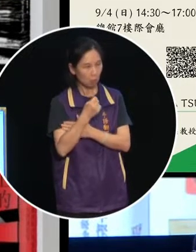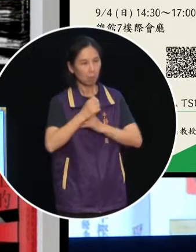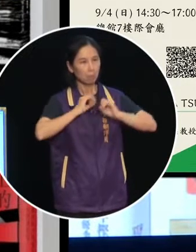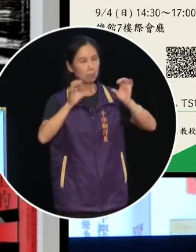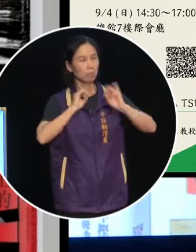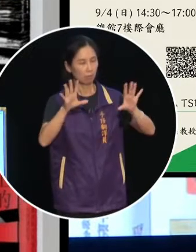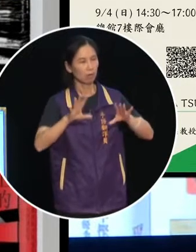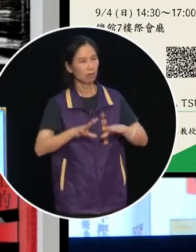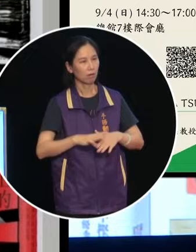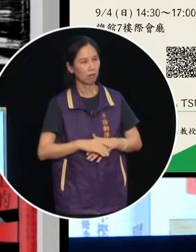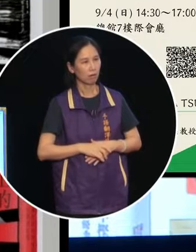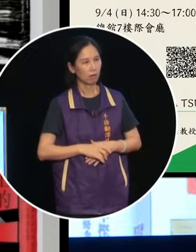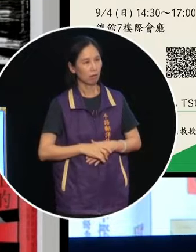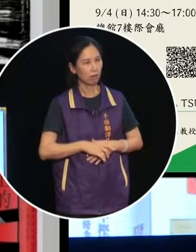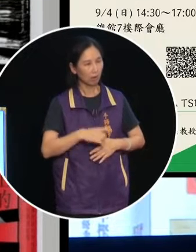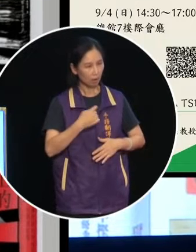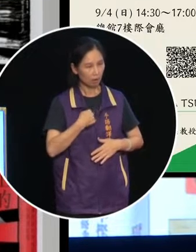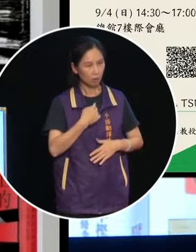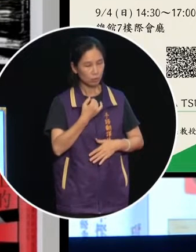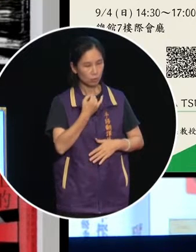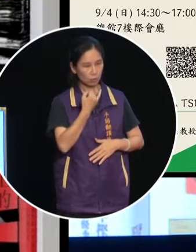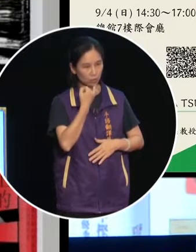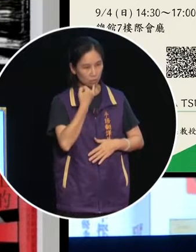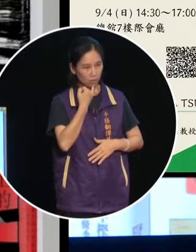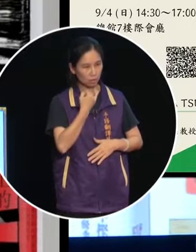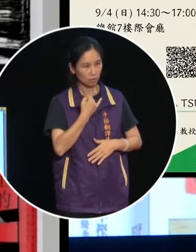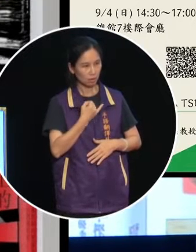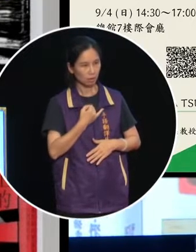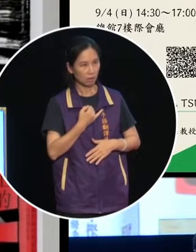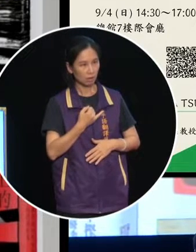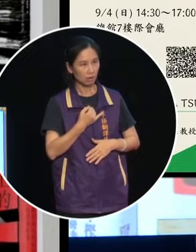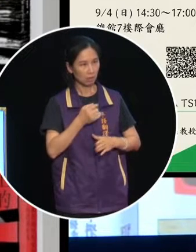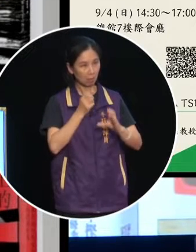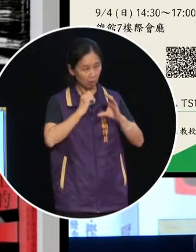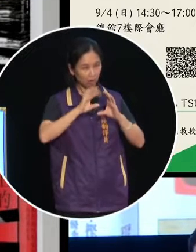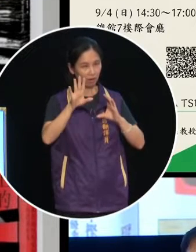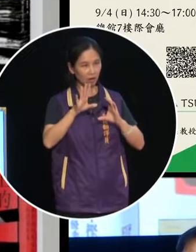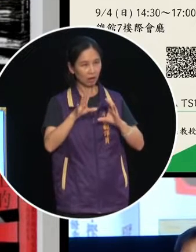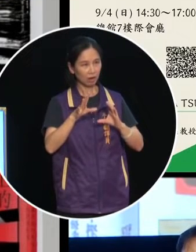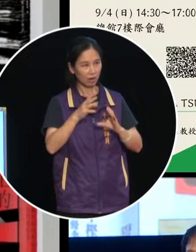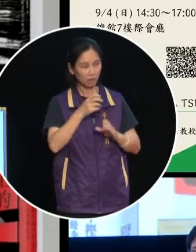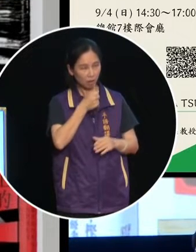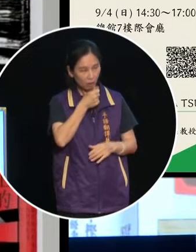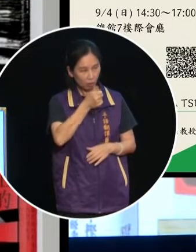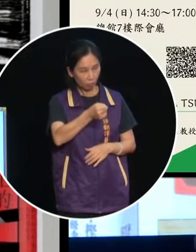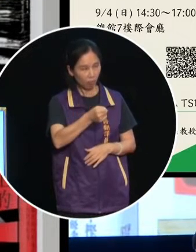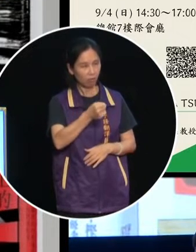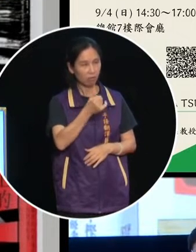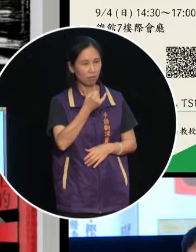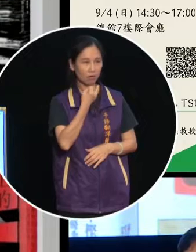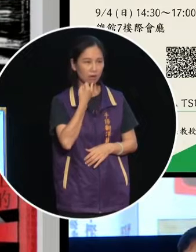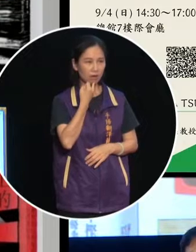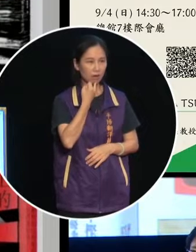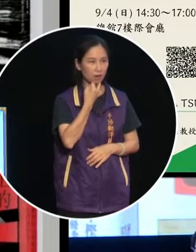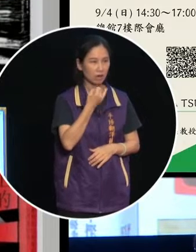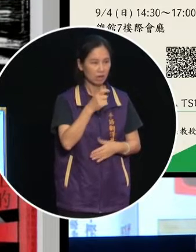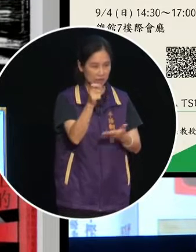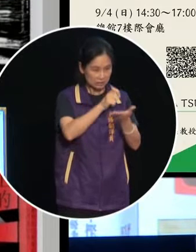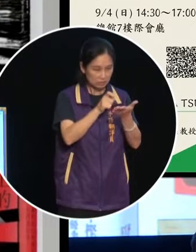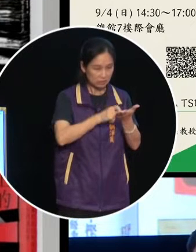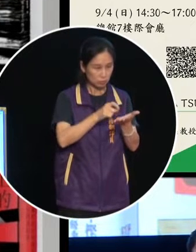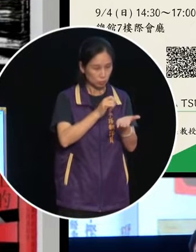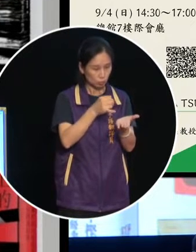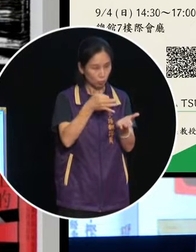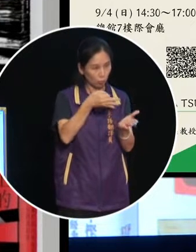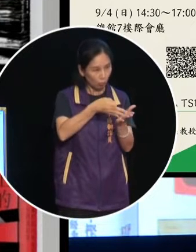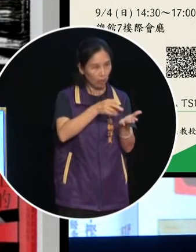传。这个时候我可以上，也有理由可以上电视，或者是接受媒体采访，然后做一些签书会或一些